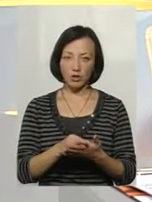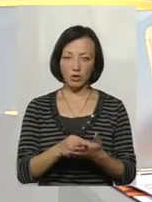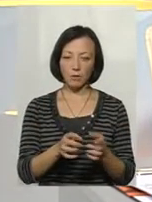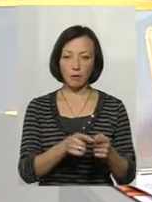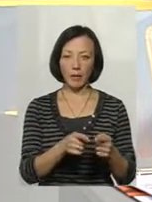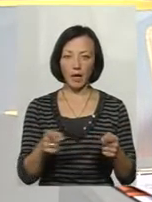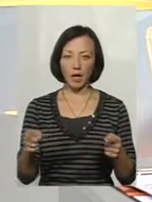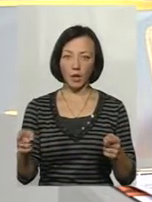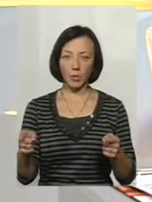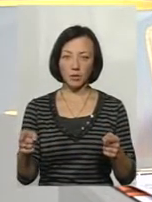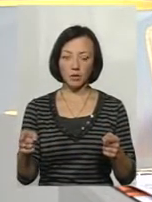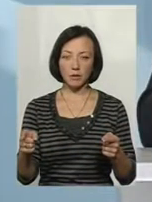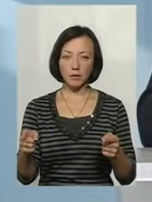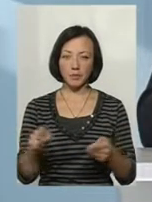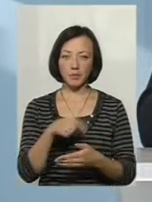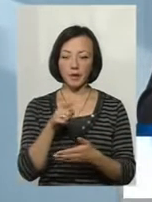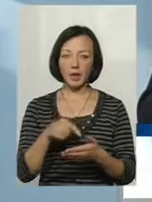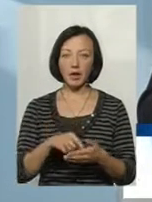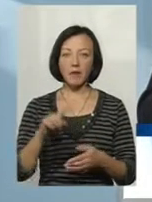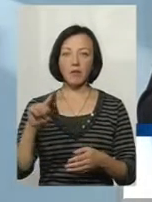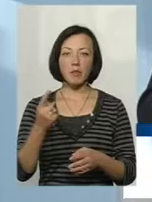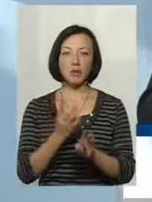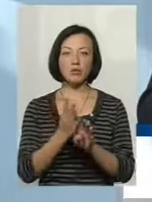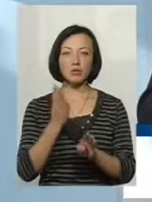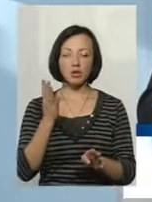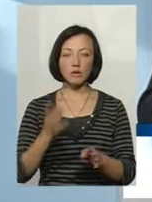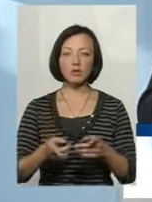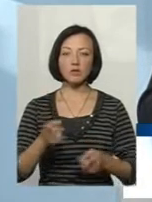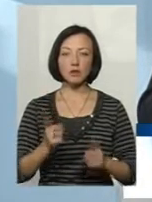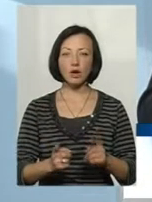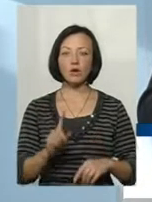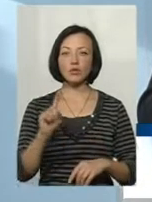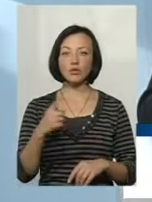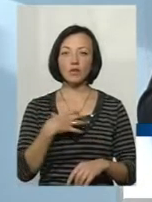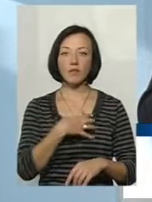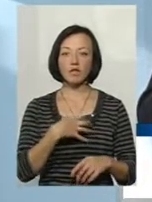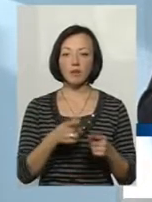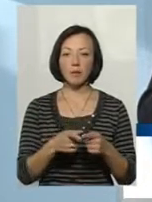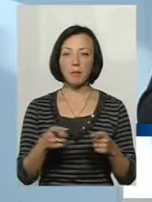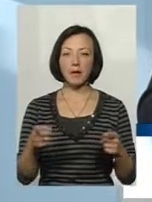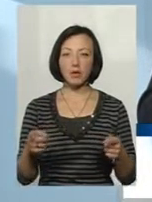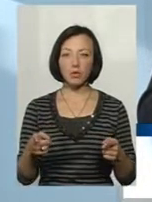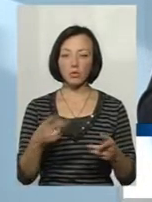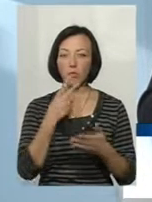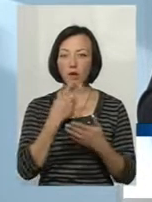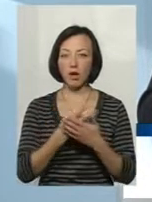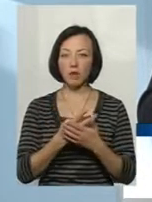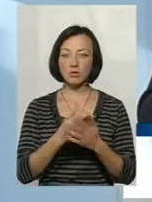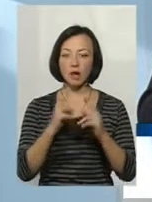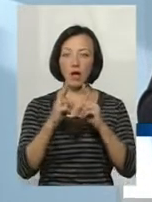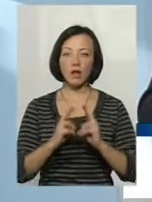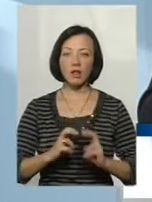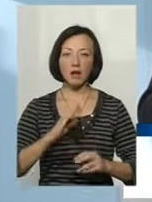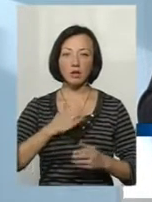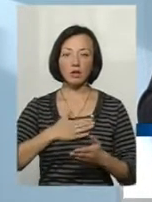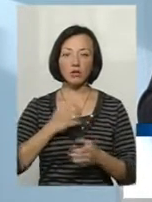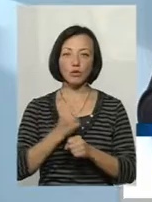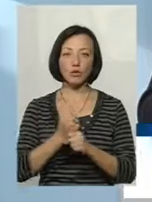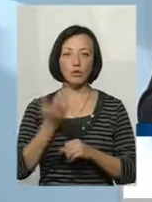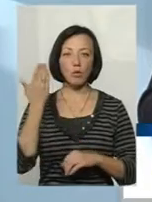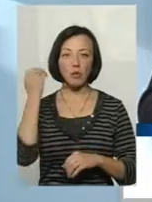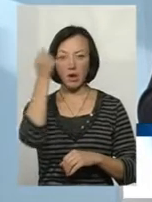період? Насамперед, звичайно, дуже важливим періодом, як показує аналіз нашої роботи в